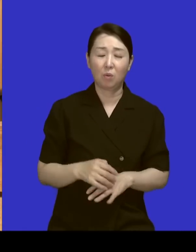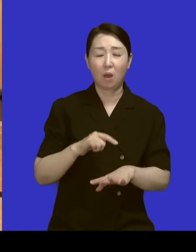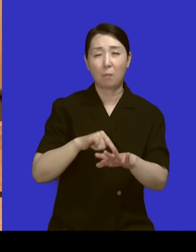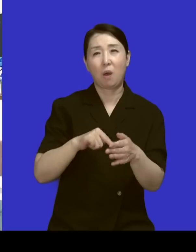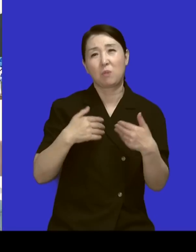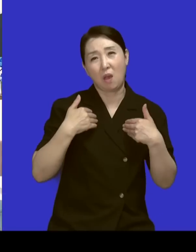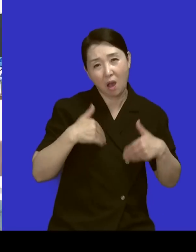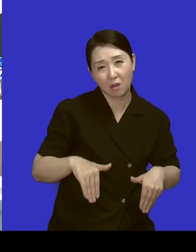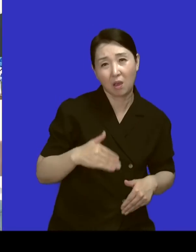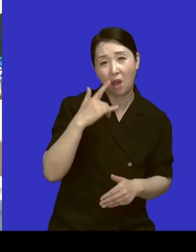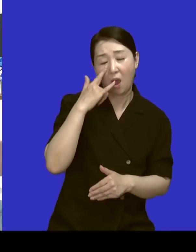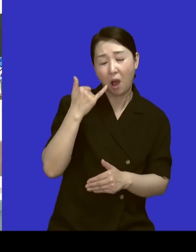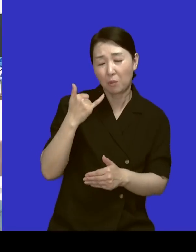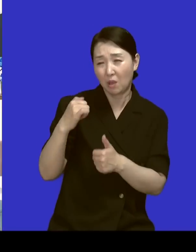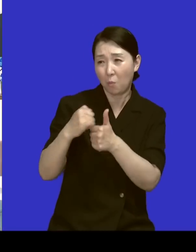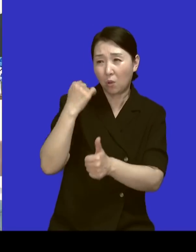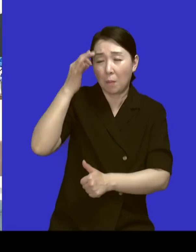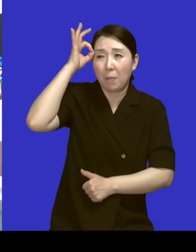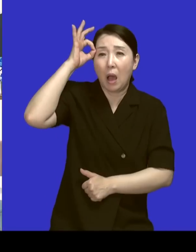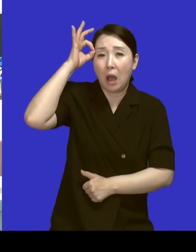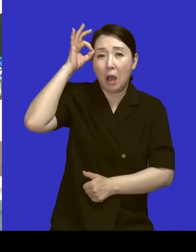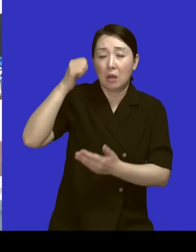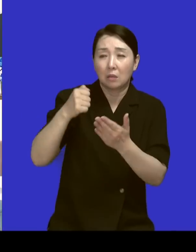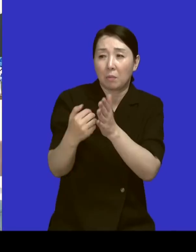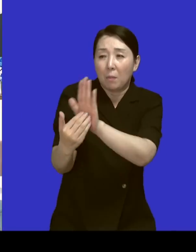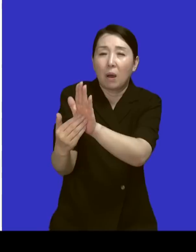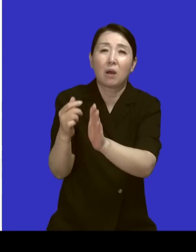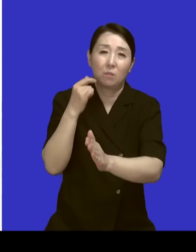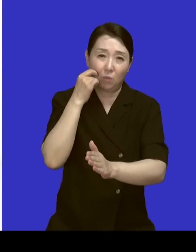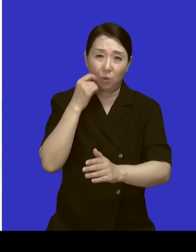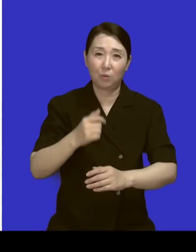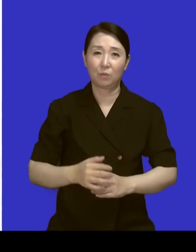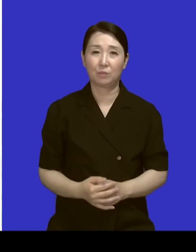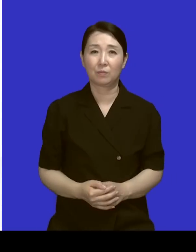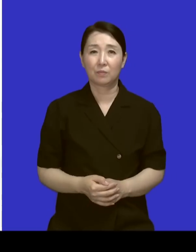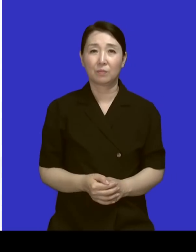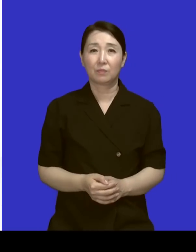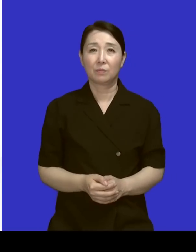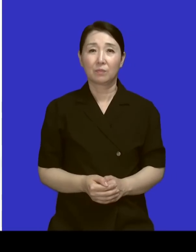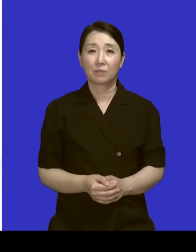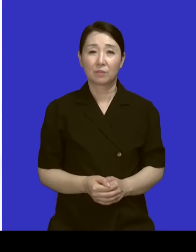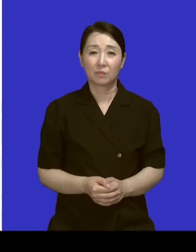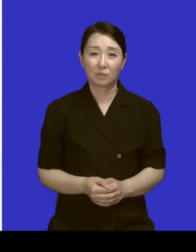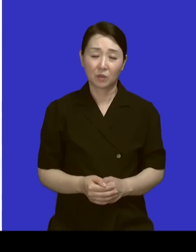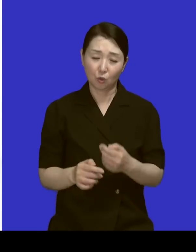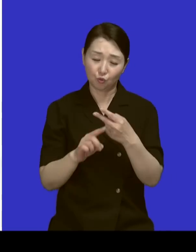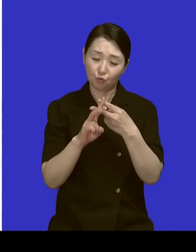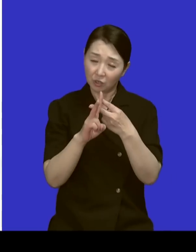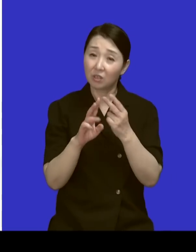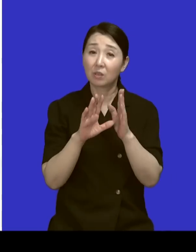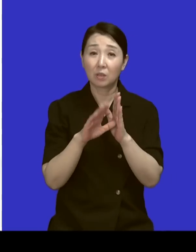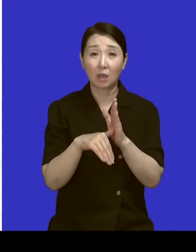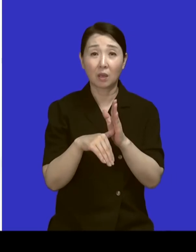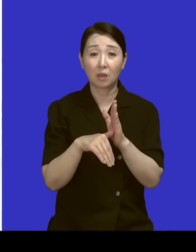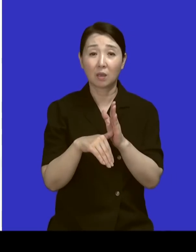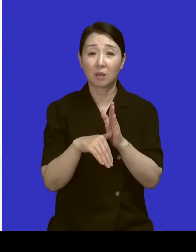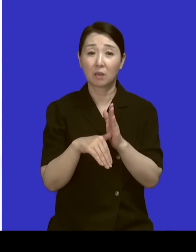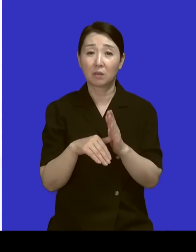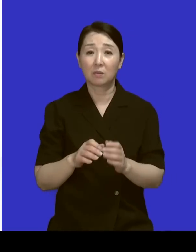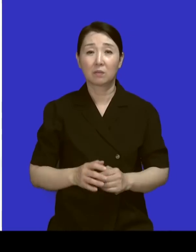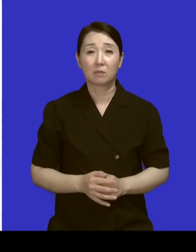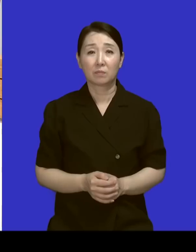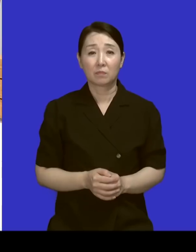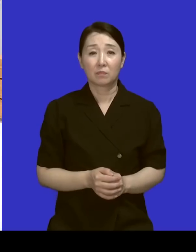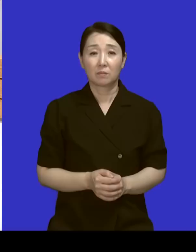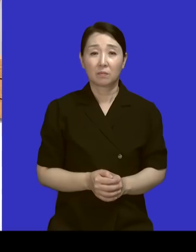착해서. 아버지의 그렇지. 폭력이 떠오르니까 그렇죠, 그렇죠. 그래서 대항을 할 수가 없더라고요. 예. 그러다가 중학교 2학년이 되었는데 네. 그때